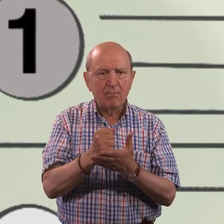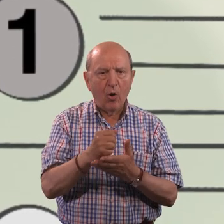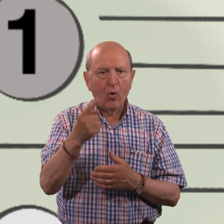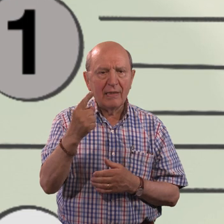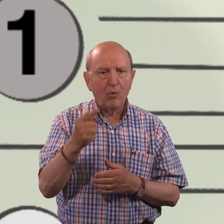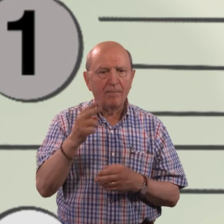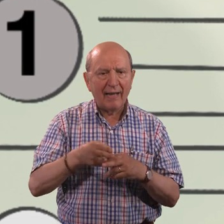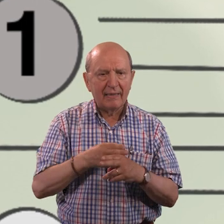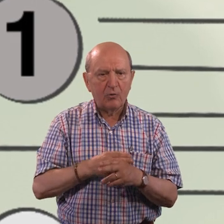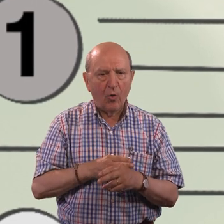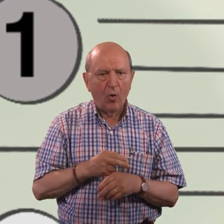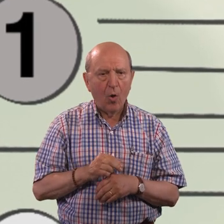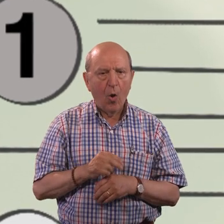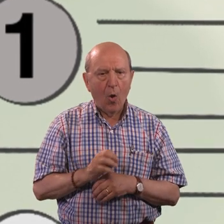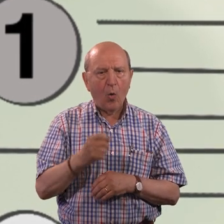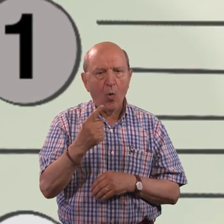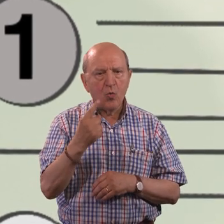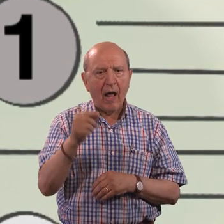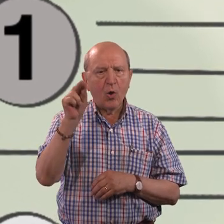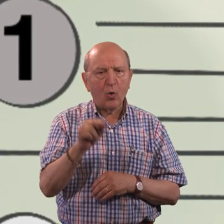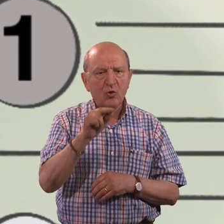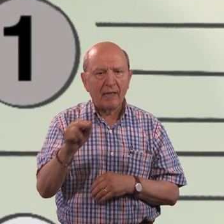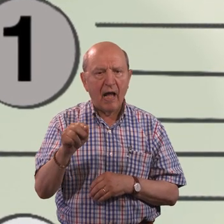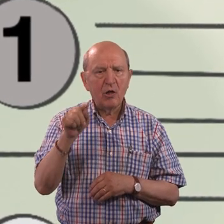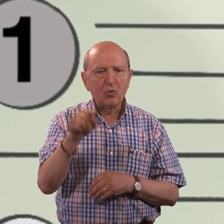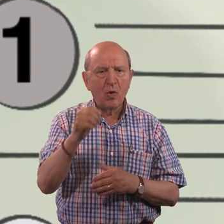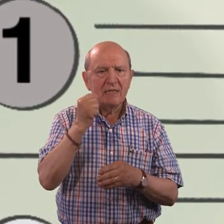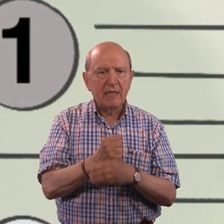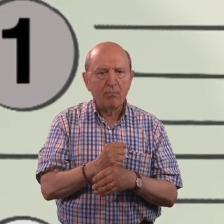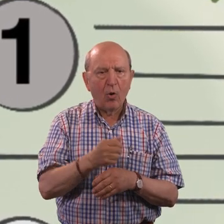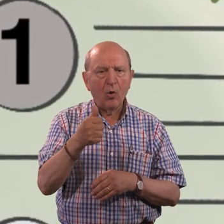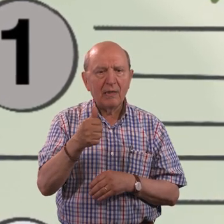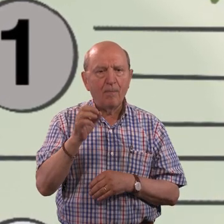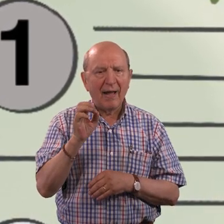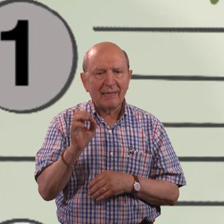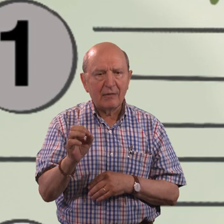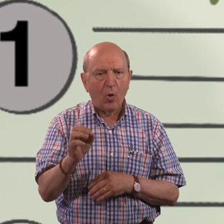sul simbolo di un partito e con i nomi delle candidate e dei candidati